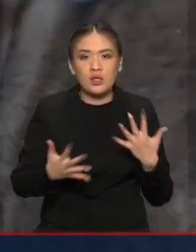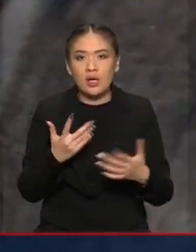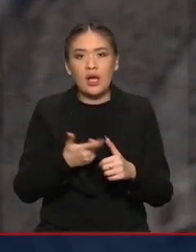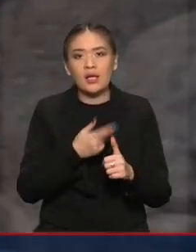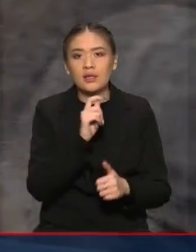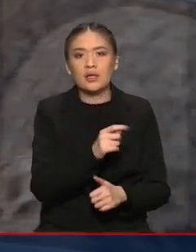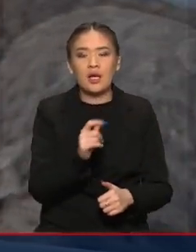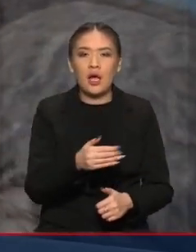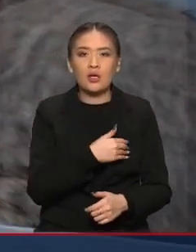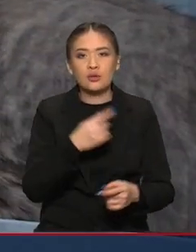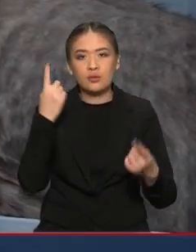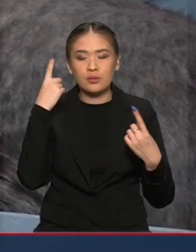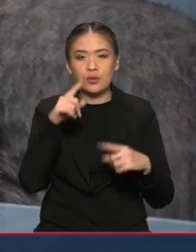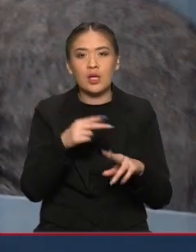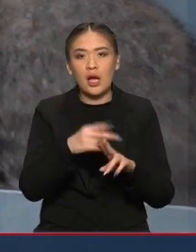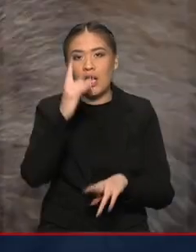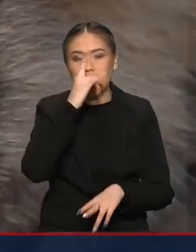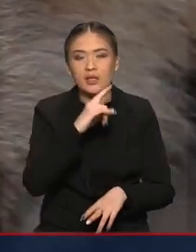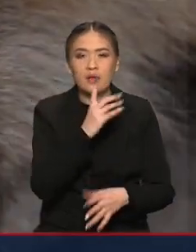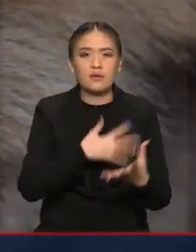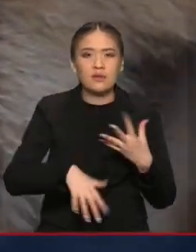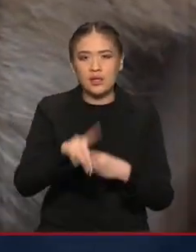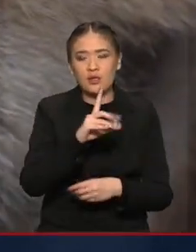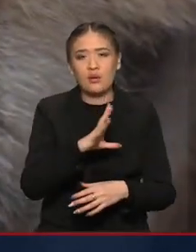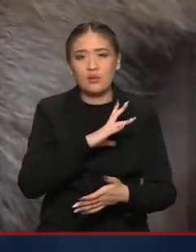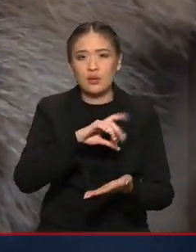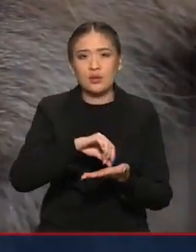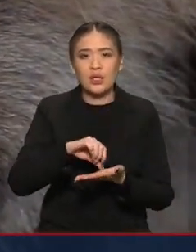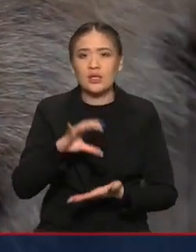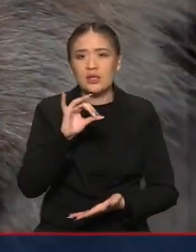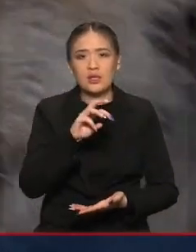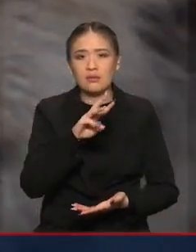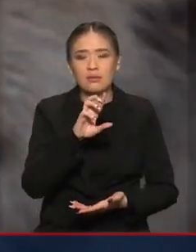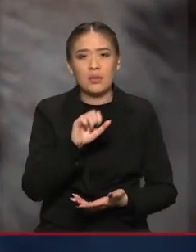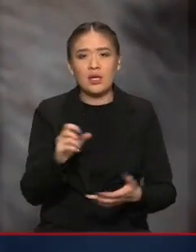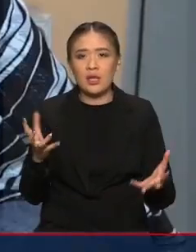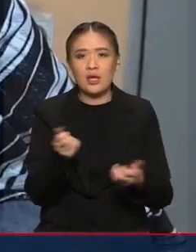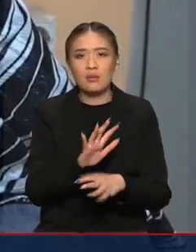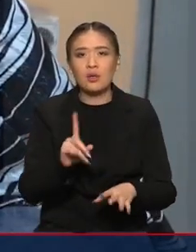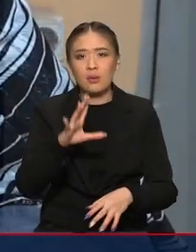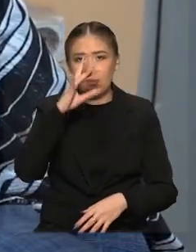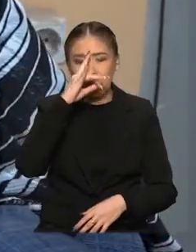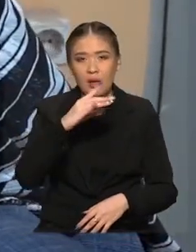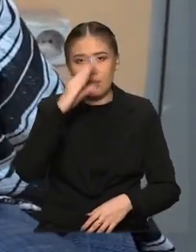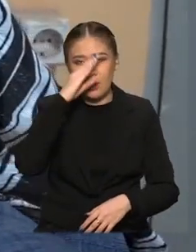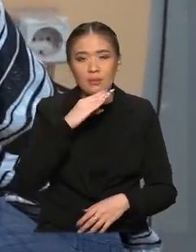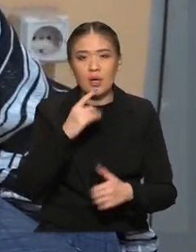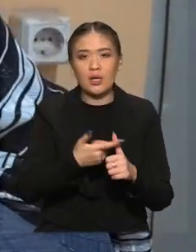И призываем всех казахстанцев принять участие. Имя Симба не принимается, так как папу зовут Симба.